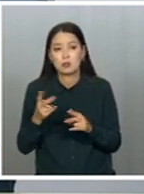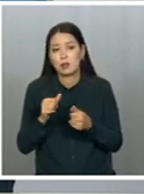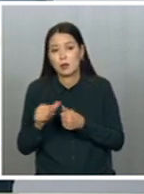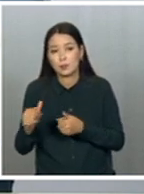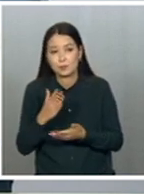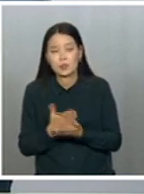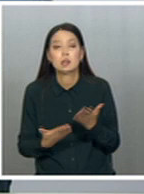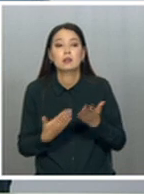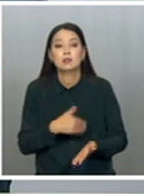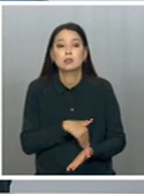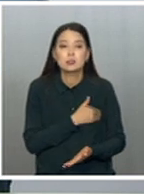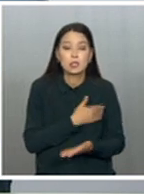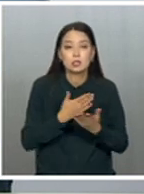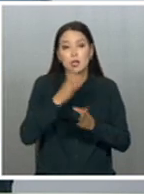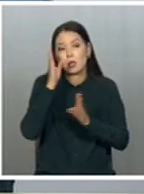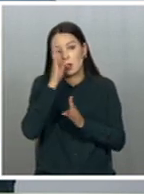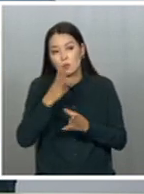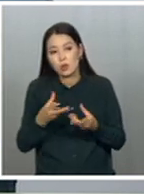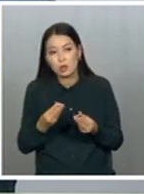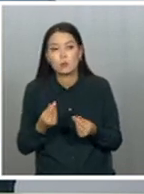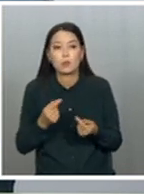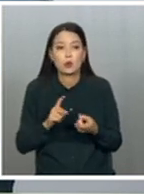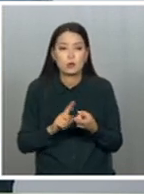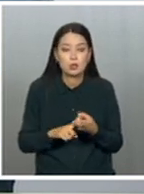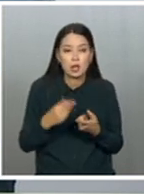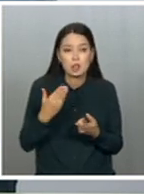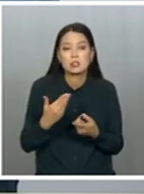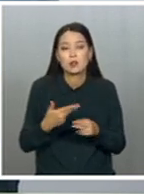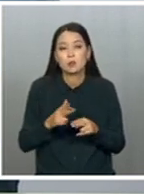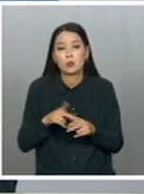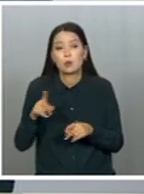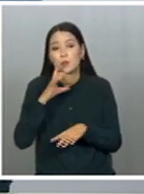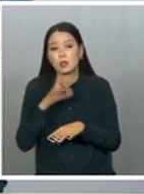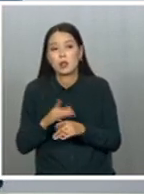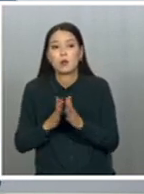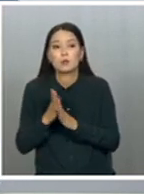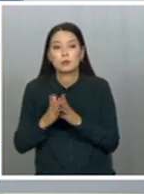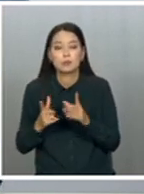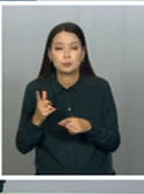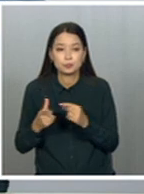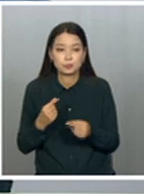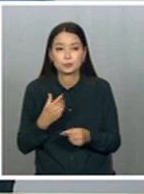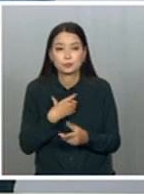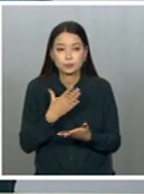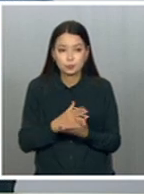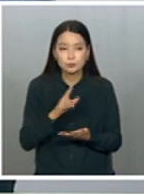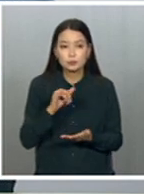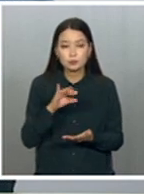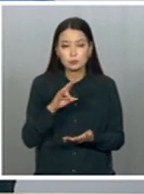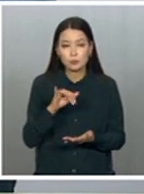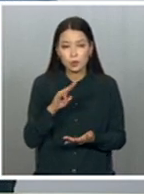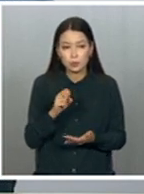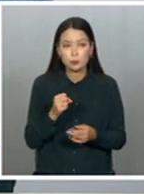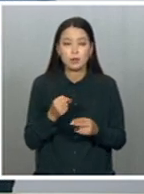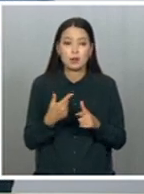температура әсерінен немесе ауа ылғалдылығының әсерінен саңылаулар жабылып қалған кезде өсімдікте кутикулалық транспирация жүзеге